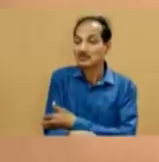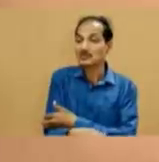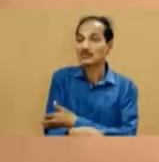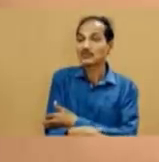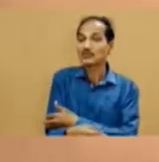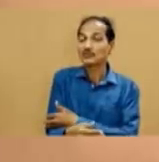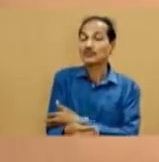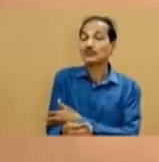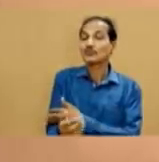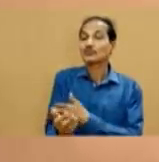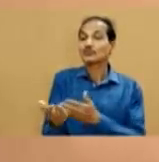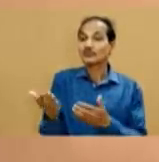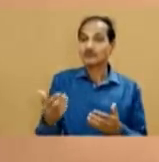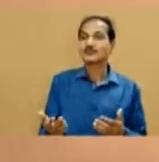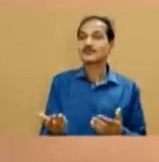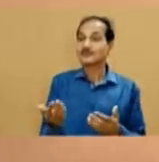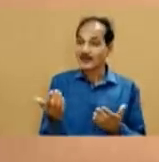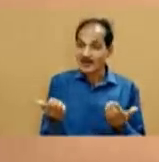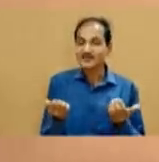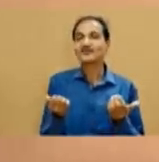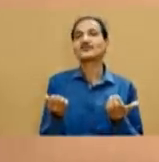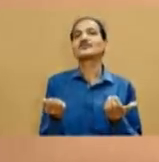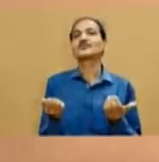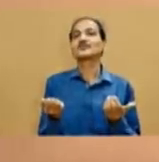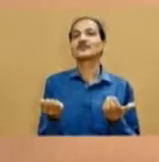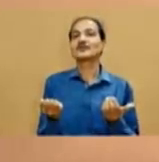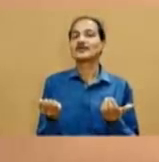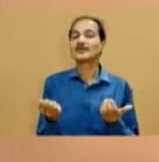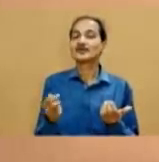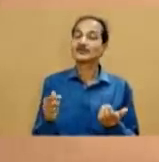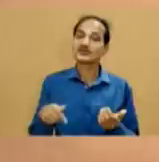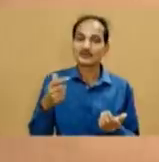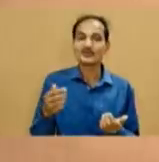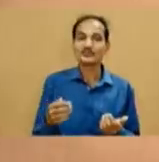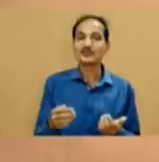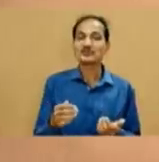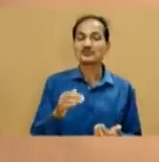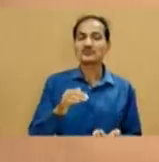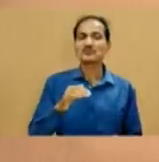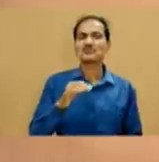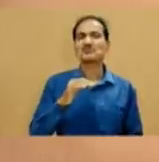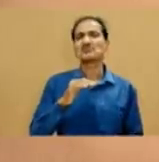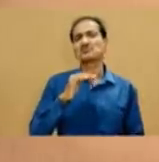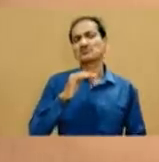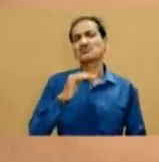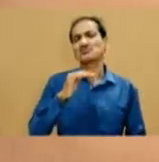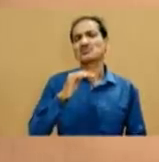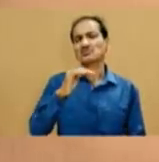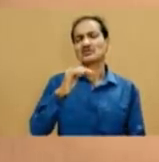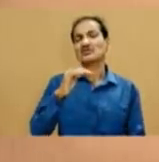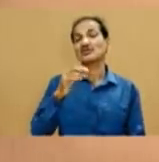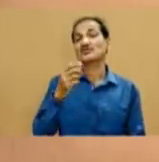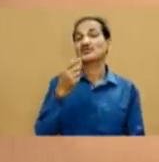ଦେବା। ଅଷ୍ଟମ ଜିନିଷଟି ହେଲା, ଛୁଆମାନଙ୍କ ମନ କଥା ବୁଝିବା, ସେମାନେ ମଧ୍ୟ ପରିବାରର